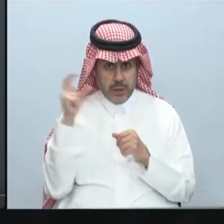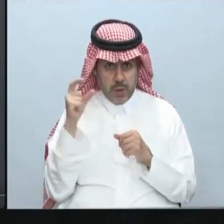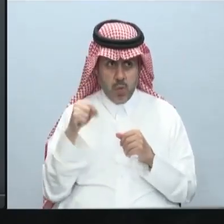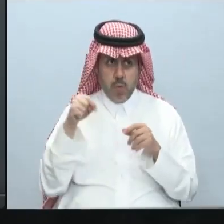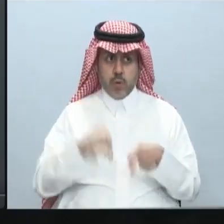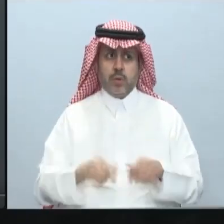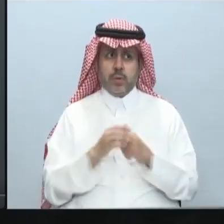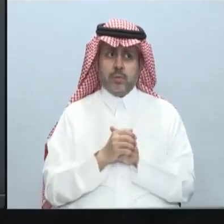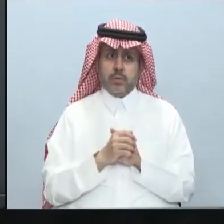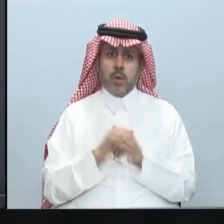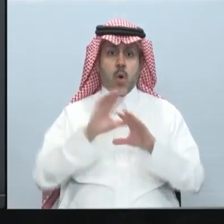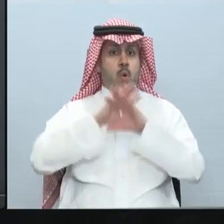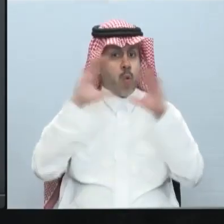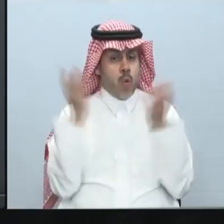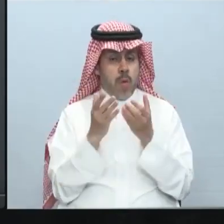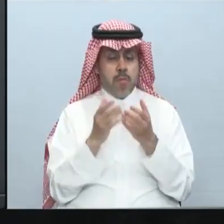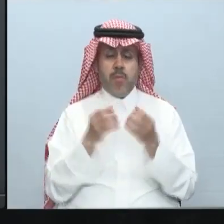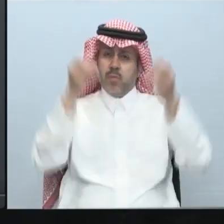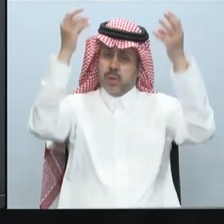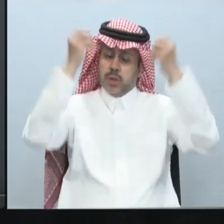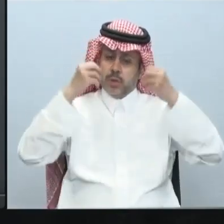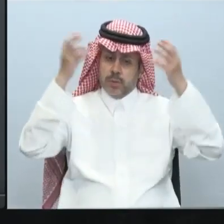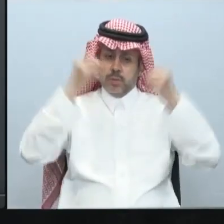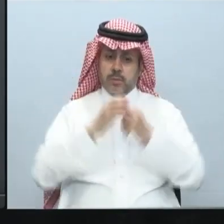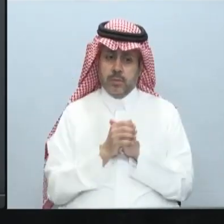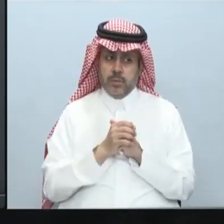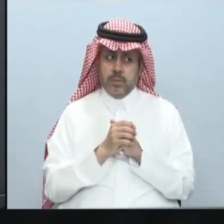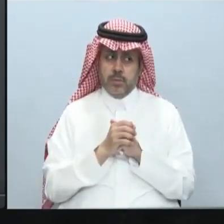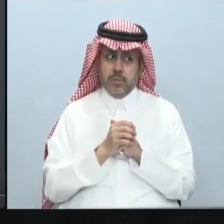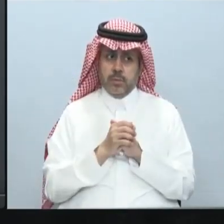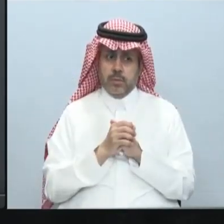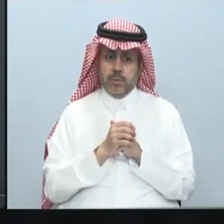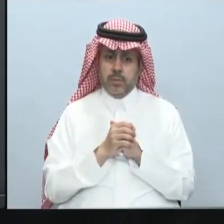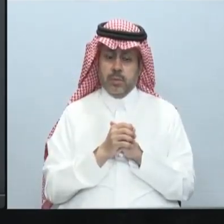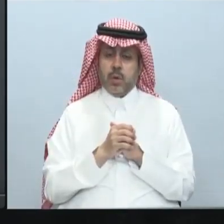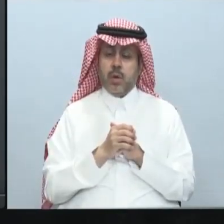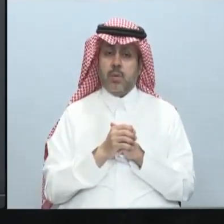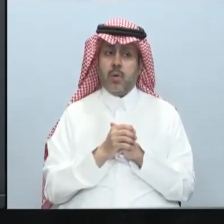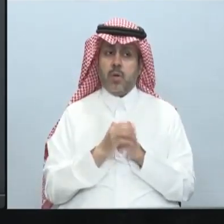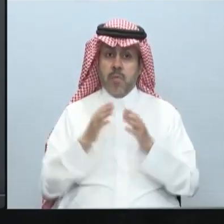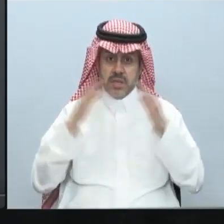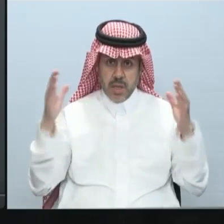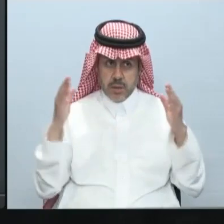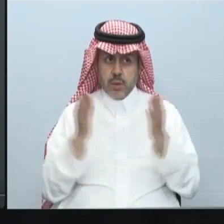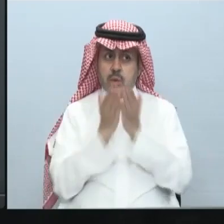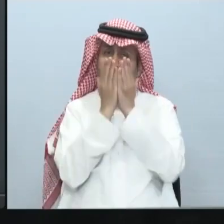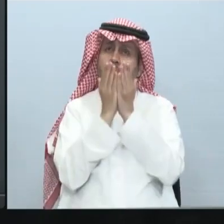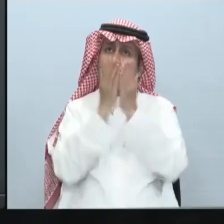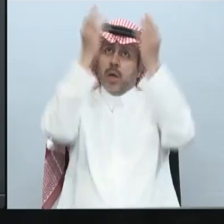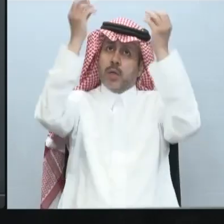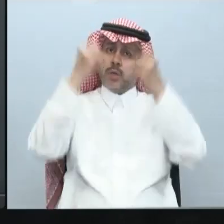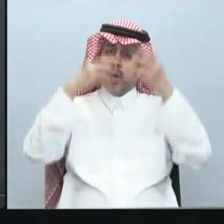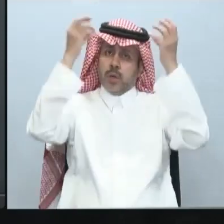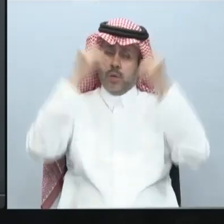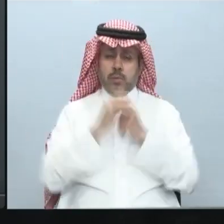الدنيا كل ما يحتاجه الله سبحانه وتعالى فان العبد يساله وكلما ازداد العبد سؤال الله في